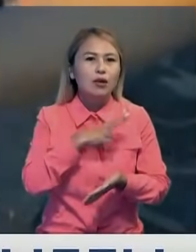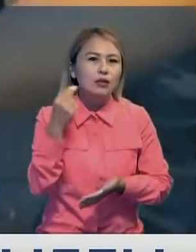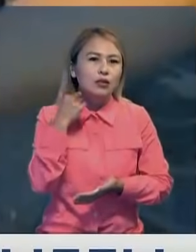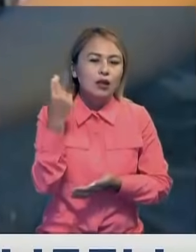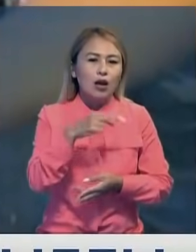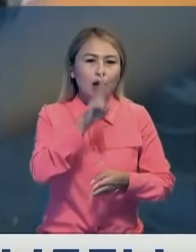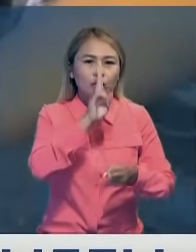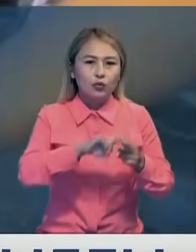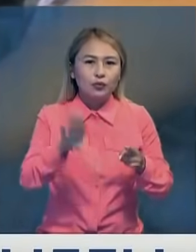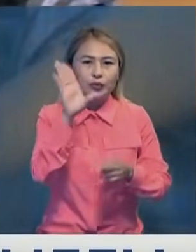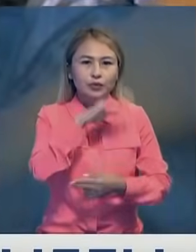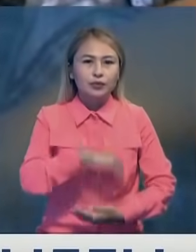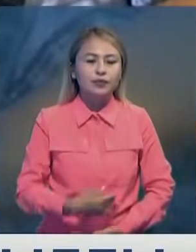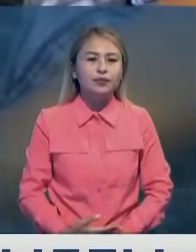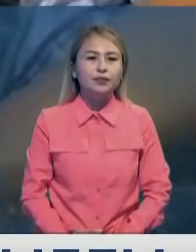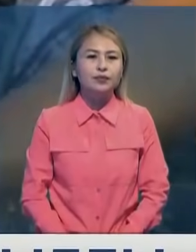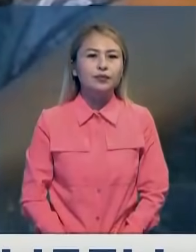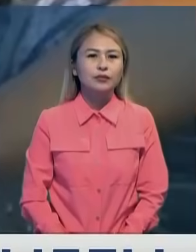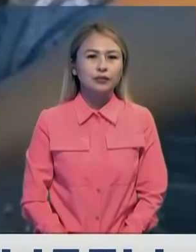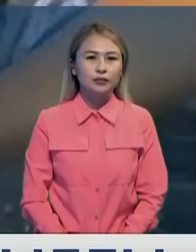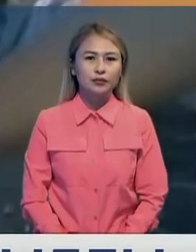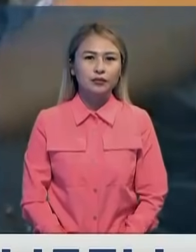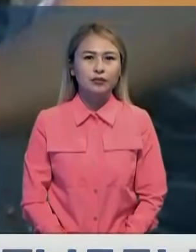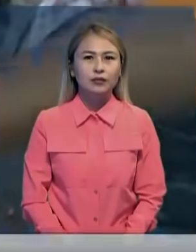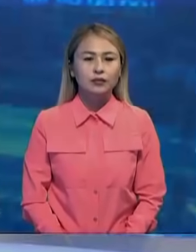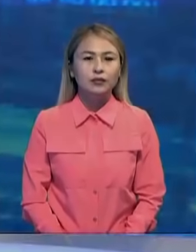бас бостандығынан айырылуы мүмкін.